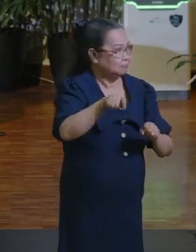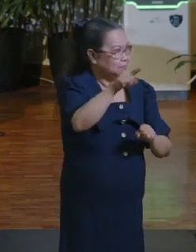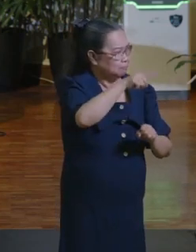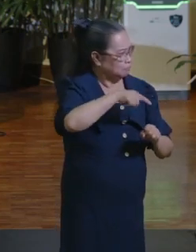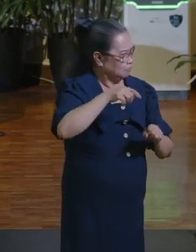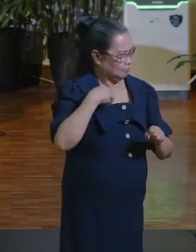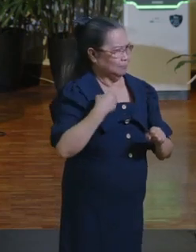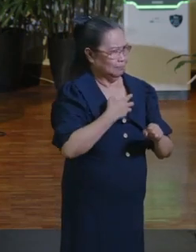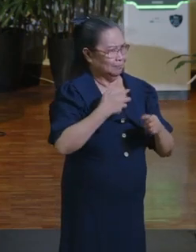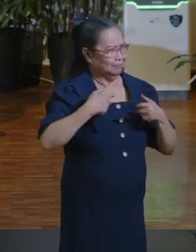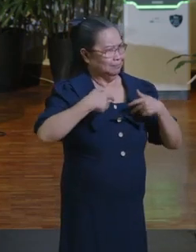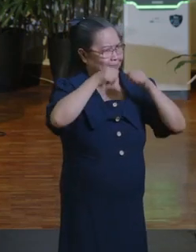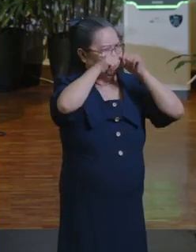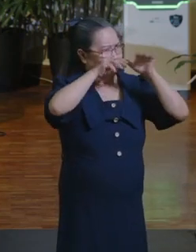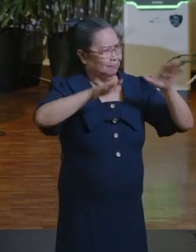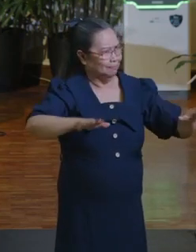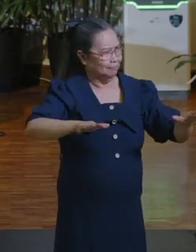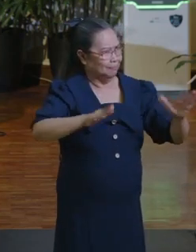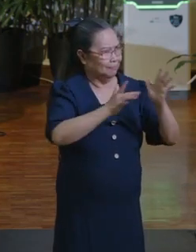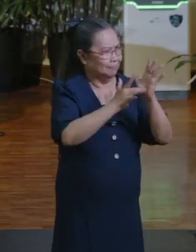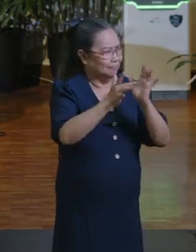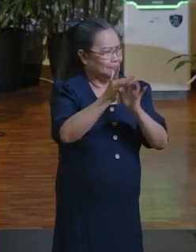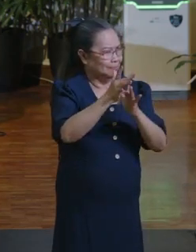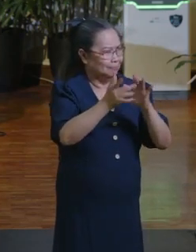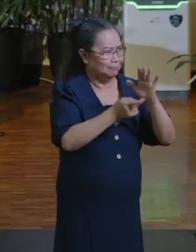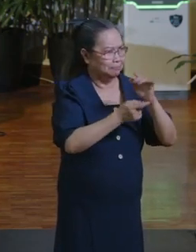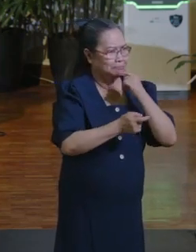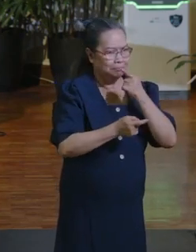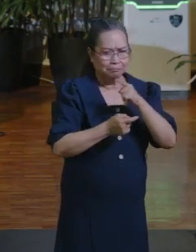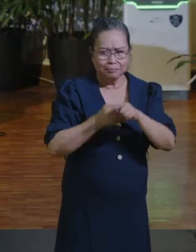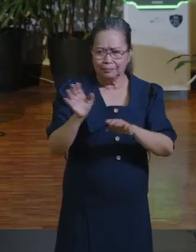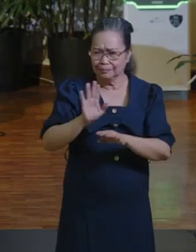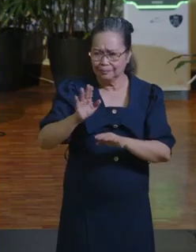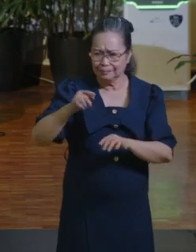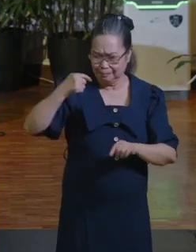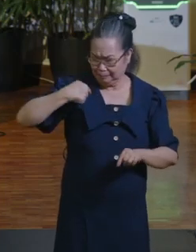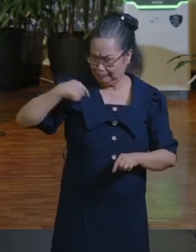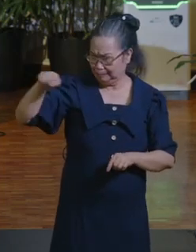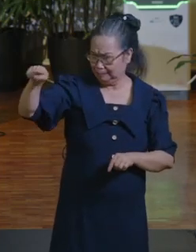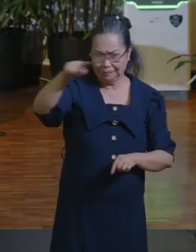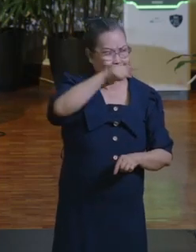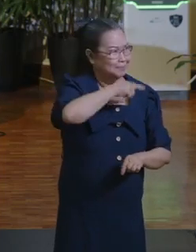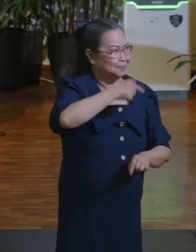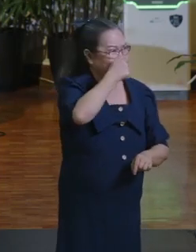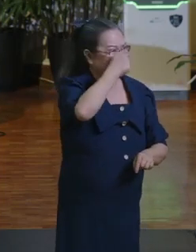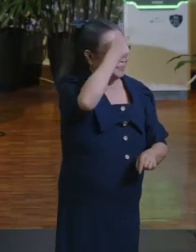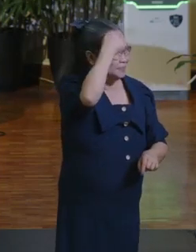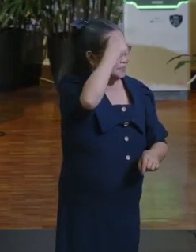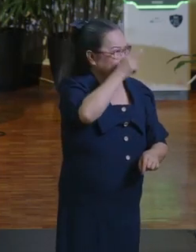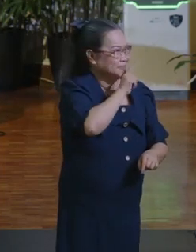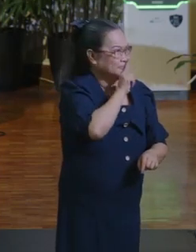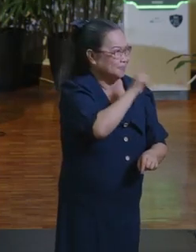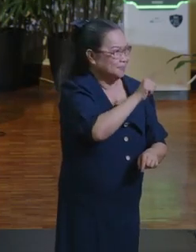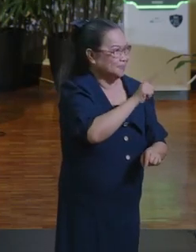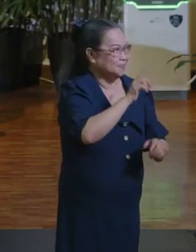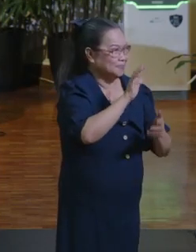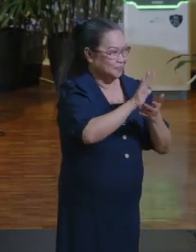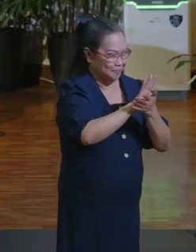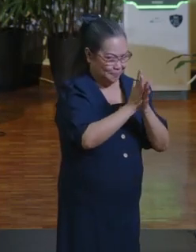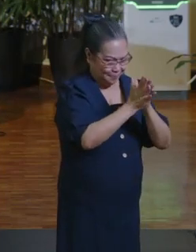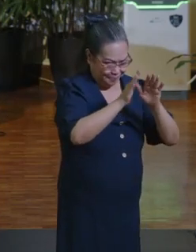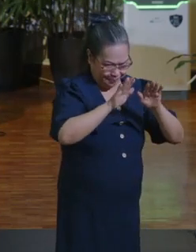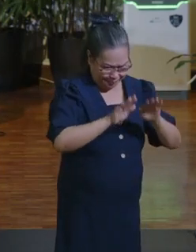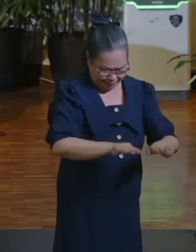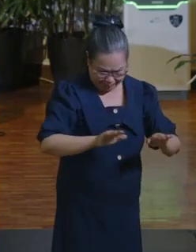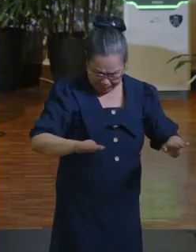sa ating kaugnayan kay Jesucristo bilang tagapagligtas. Pagiging mga anak ng Diyos,